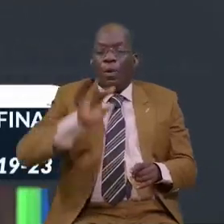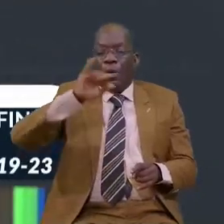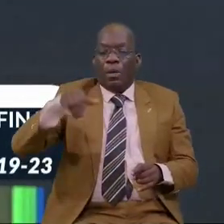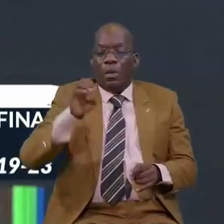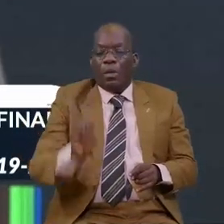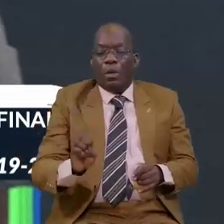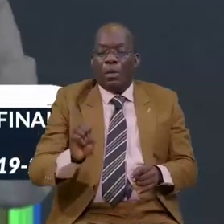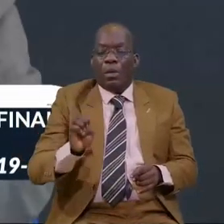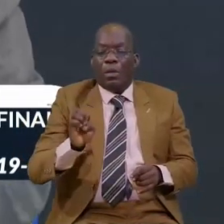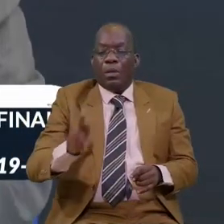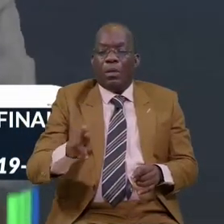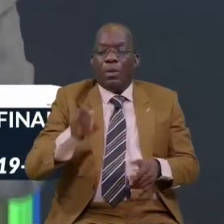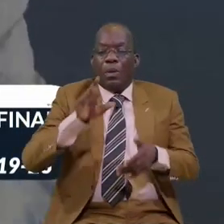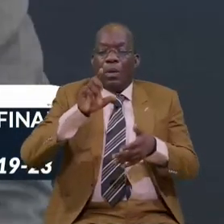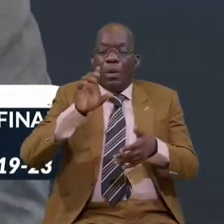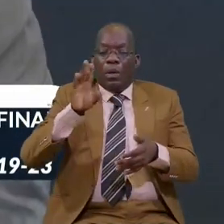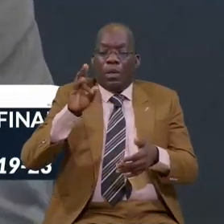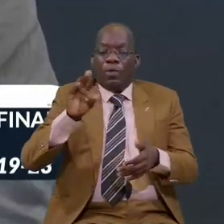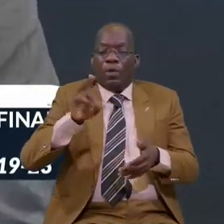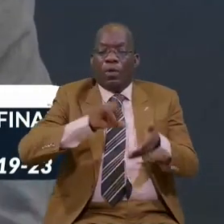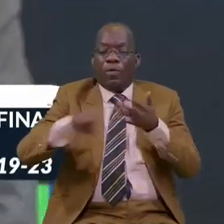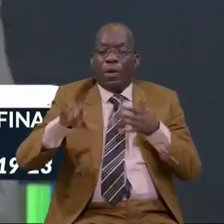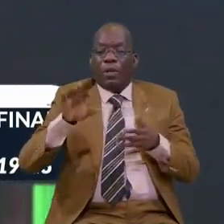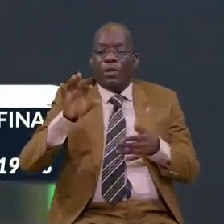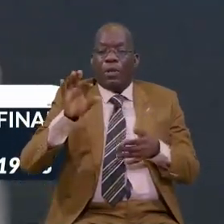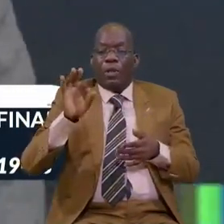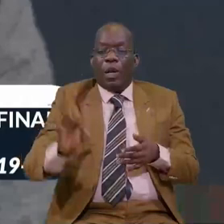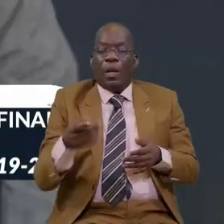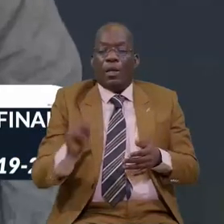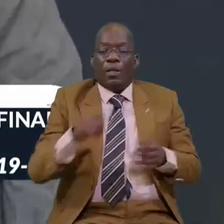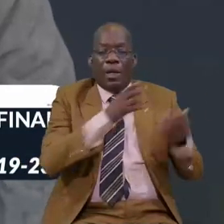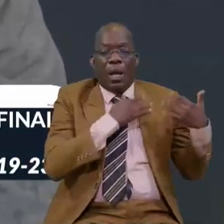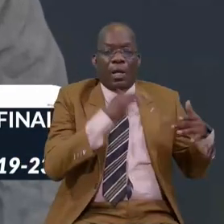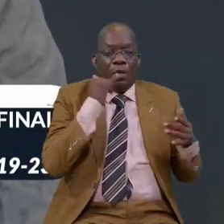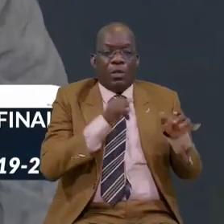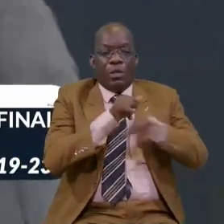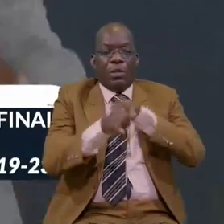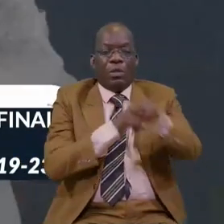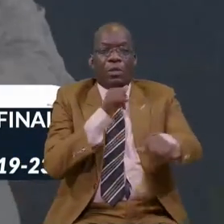le jugement final sur les vrais enfants de Dieu. En Jérémie, au chapitre 17, 9.